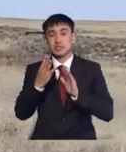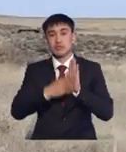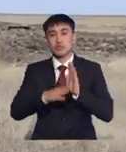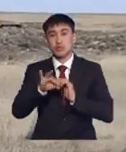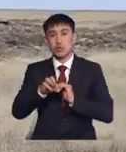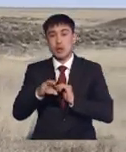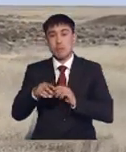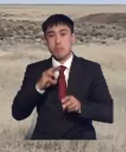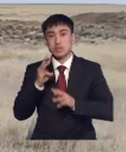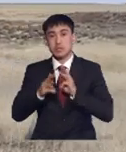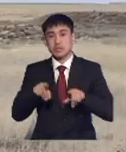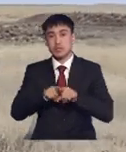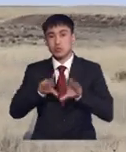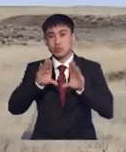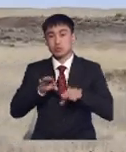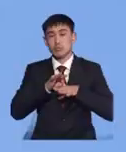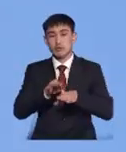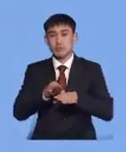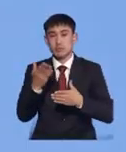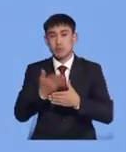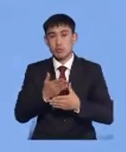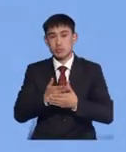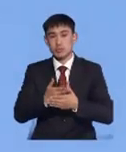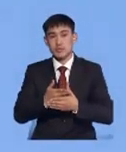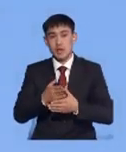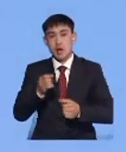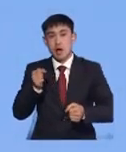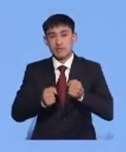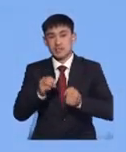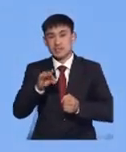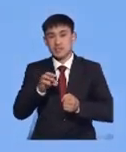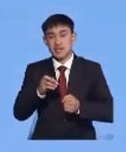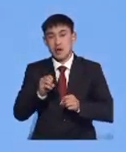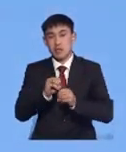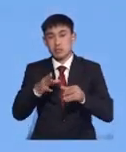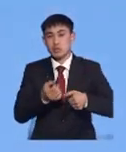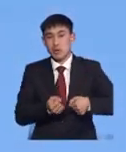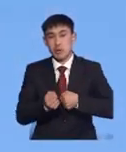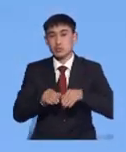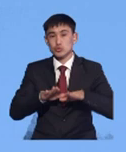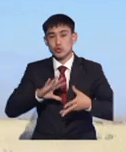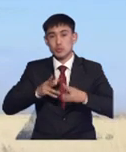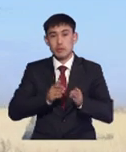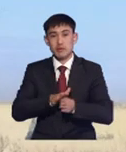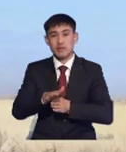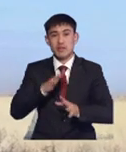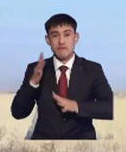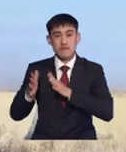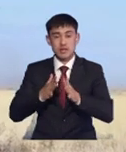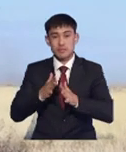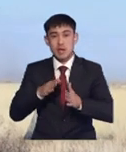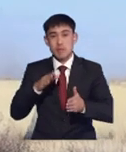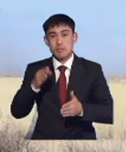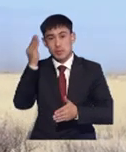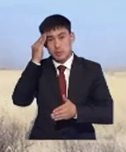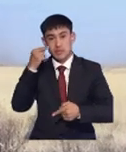тонн очаги пожара. Также тушение проводилось при помощи автоцистерн, мотопомп, хлопушек, лопат с учетом направления ветра, применялся